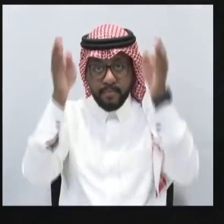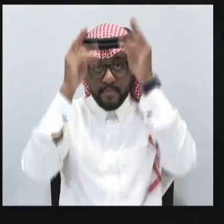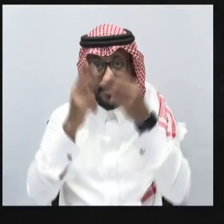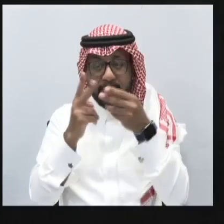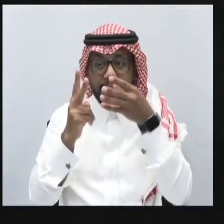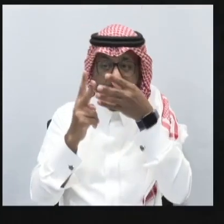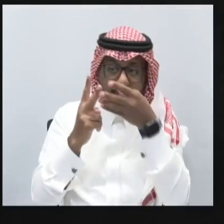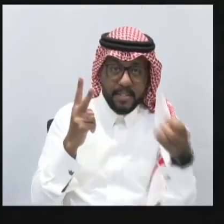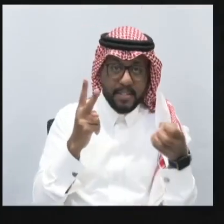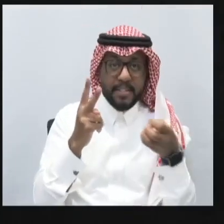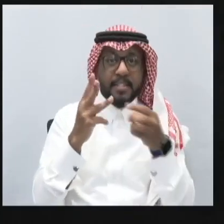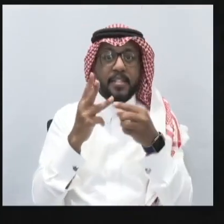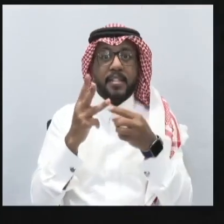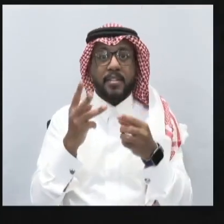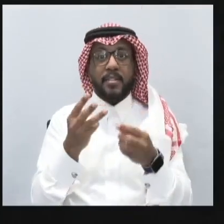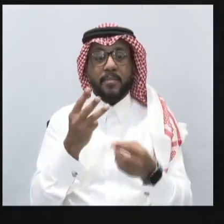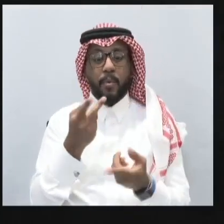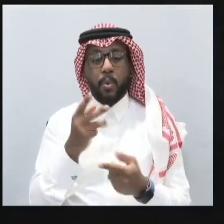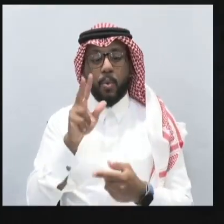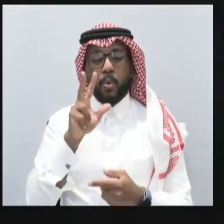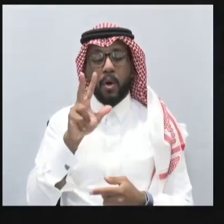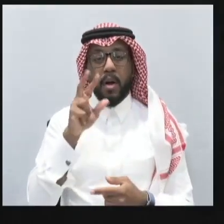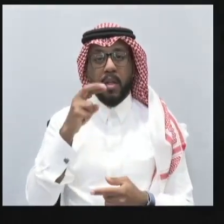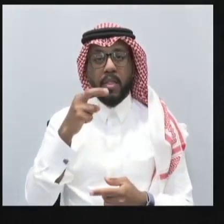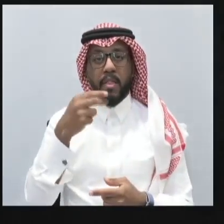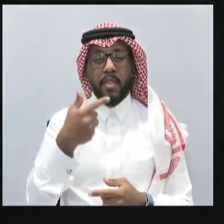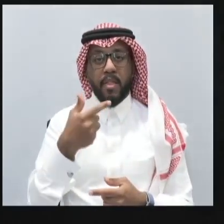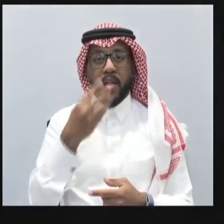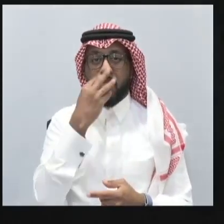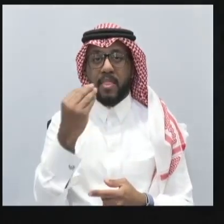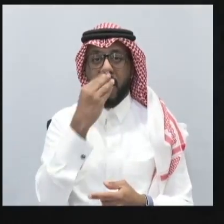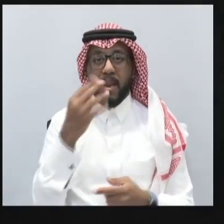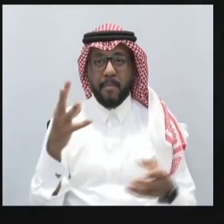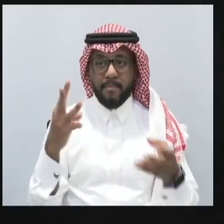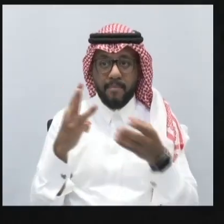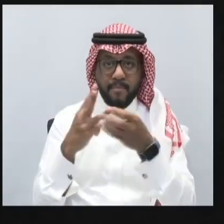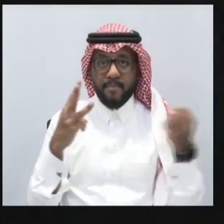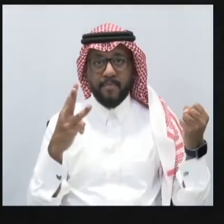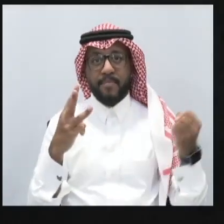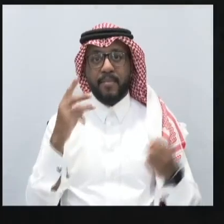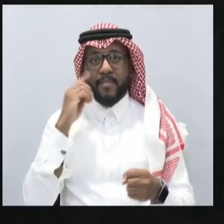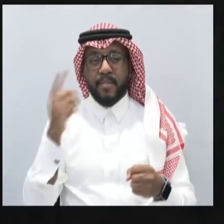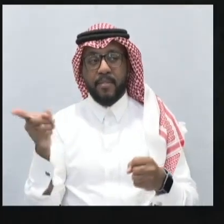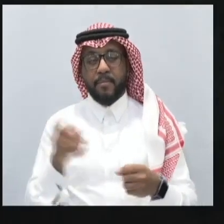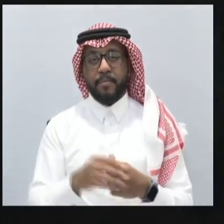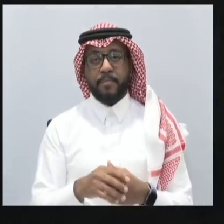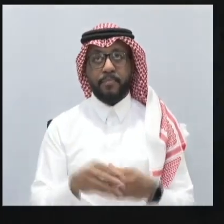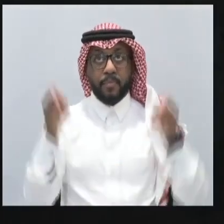وبعدين انتقلت جزء منها لمن للثعلب لان الثعلب تغذى